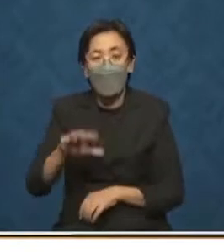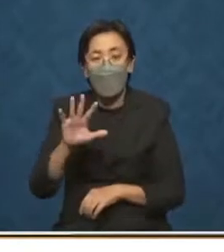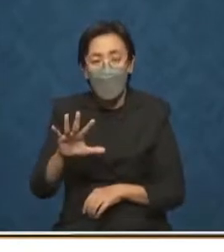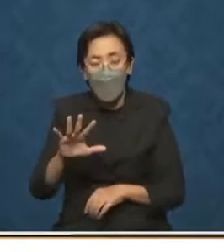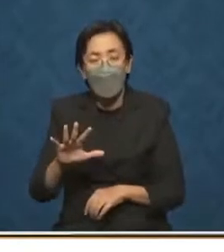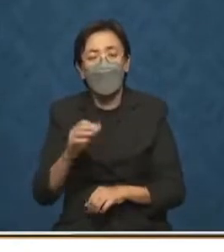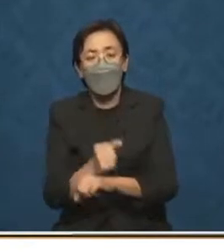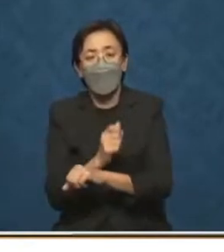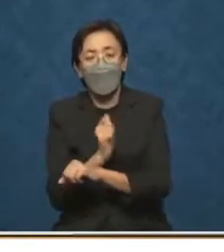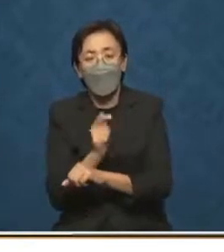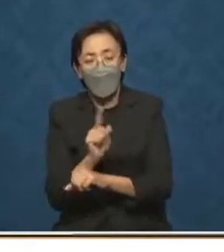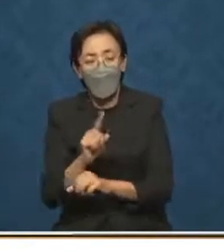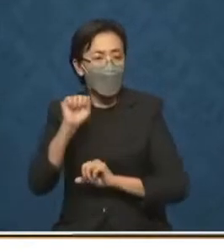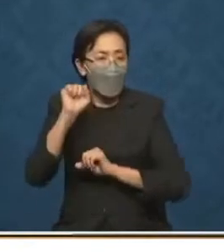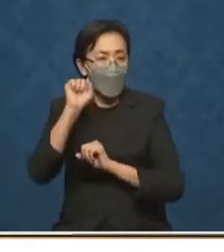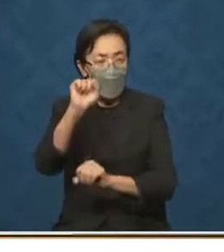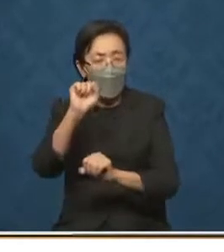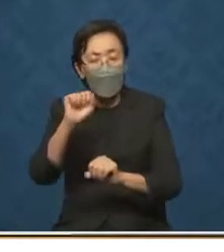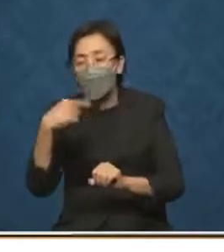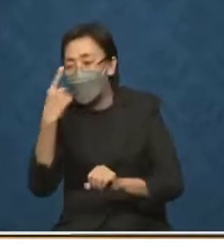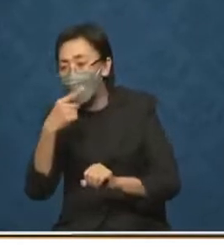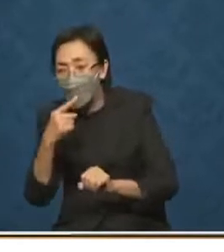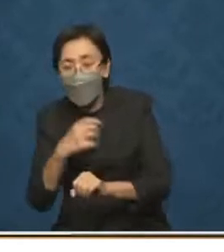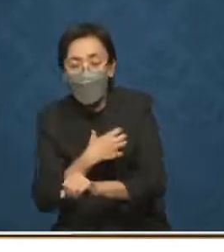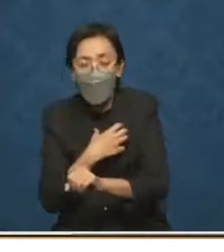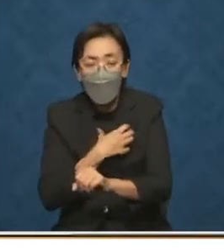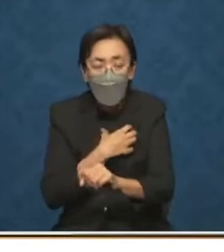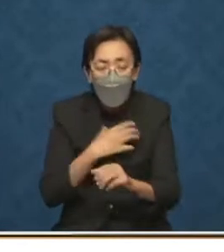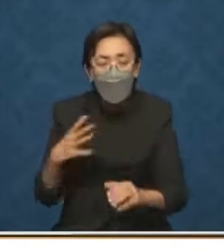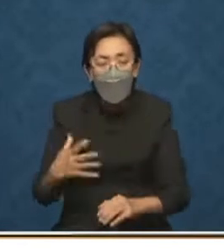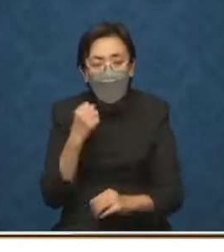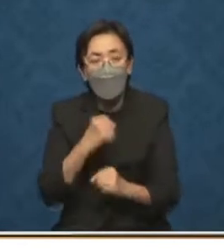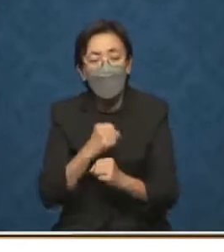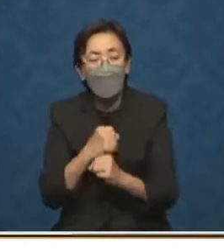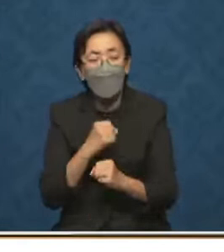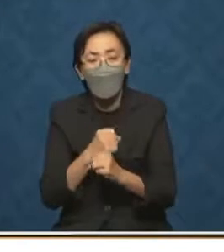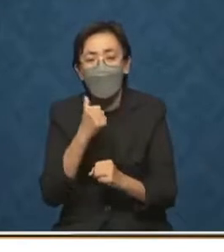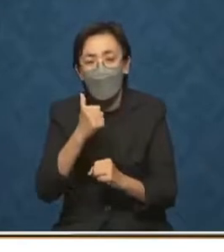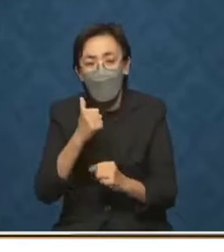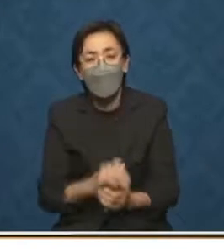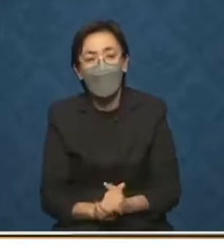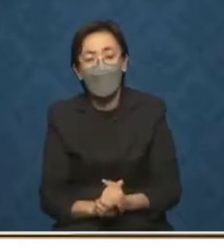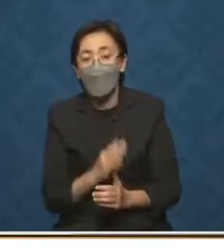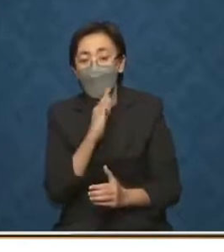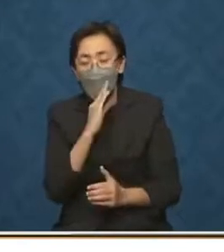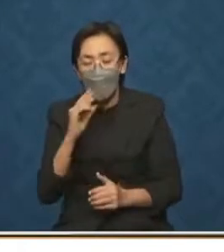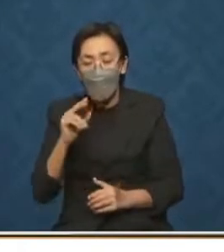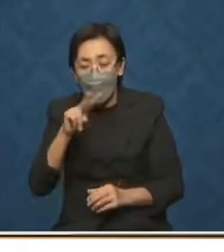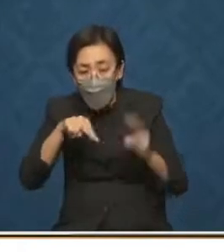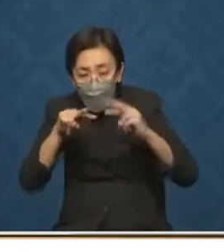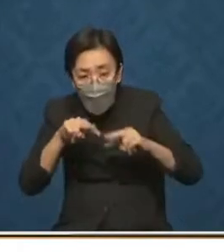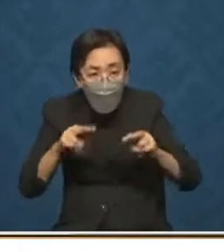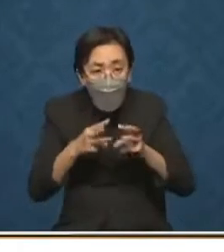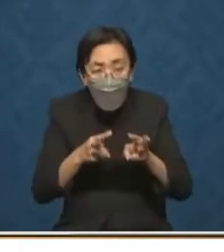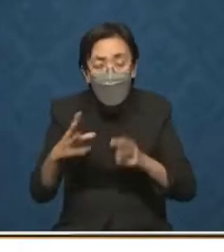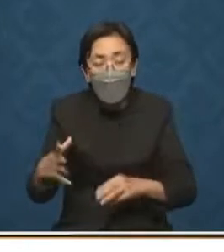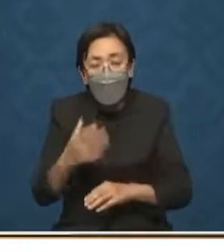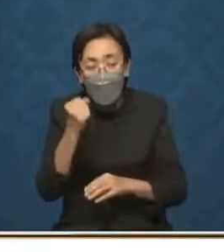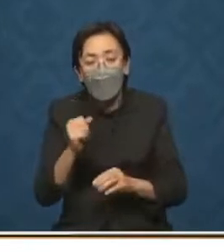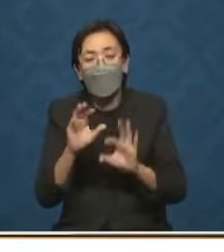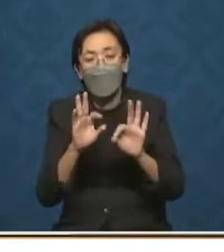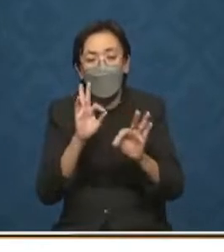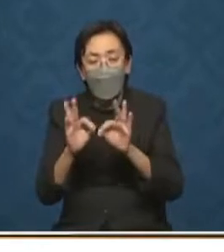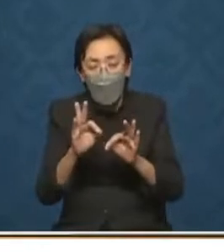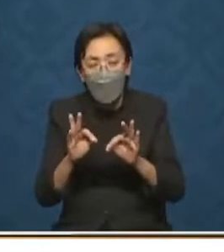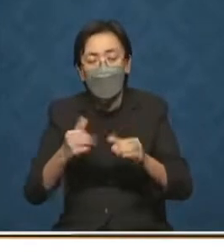ต้องจากประการหาผู้รบจ้างซึ่เป็ปกติอยู่แล้วในการหาผรัจางโดยใช้ระบบคัดเลือกและระบ